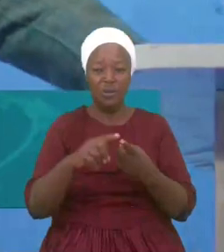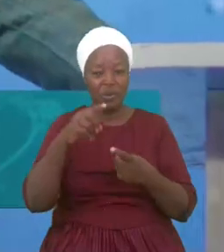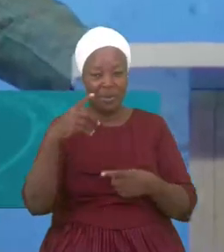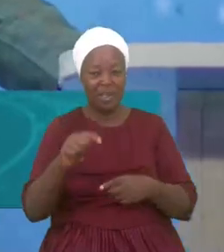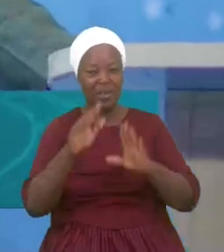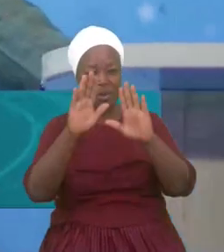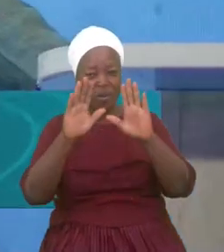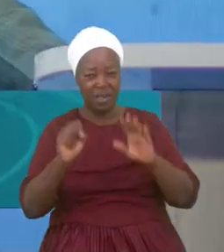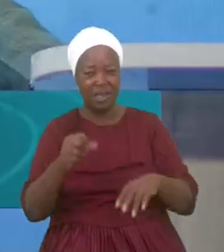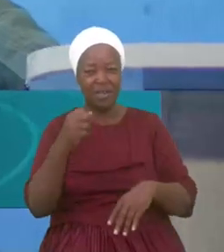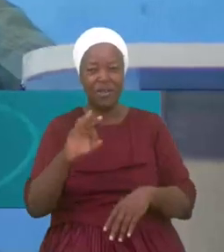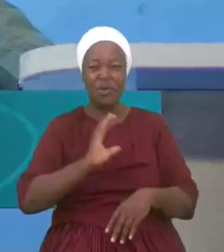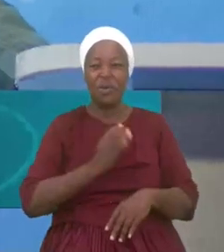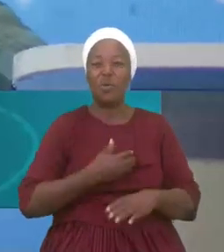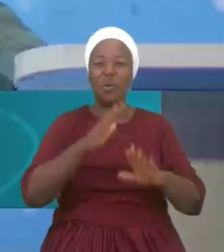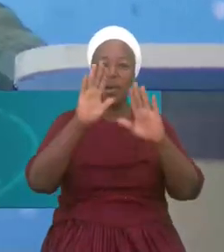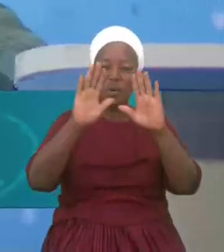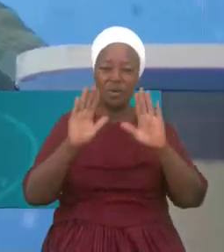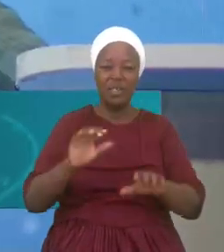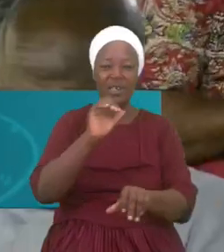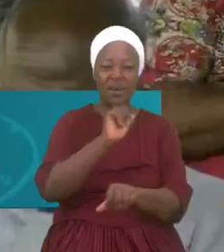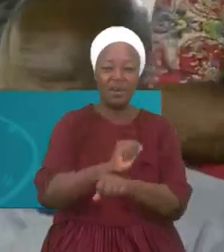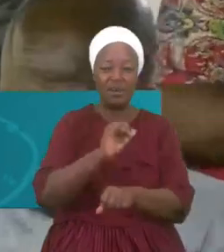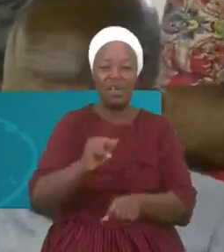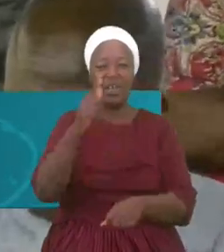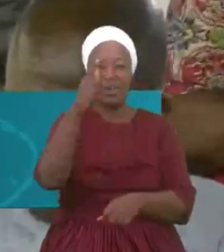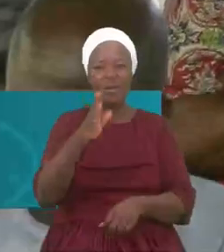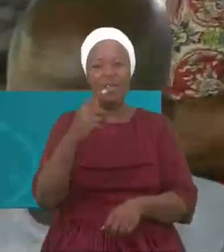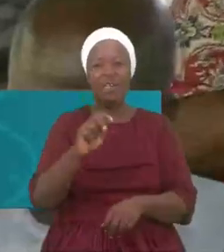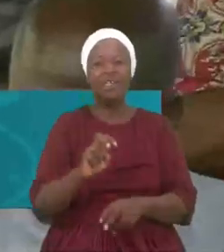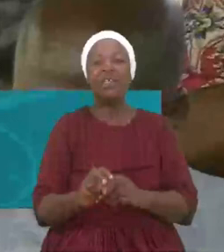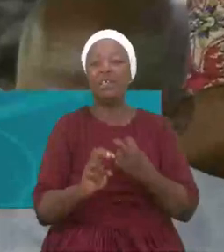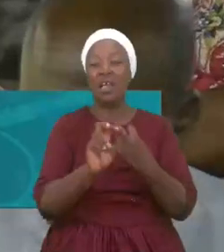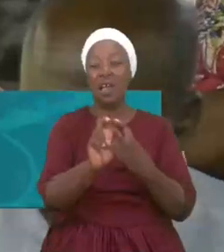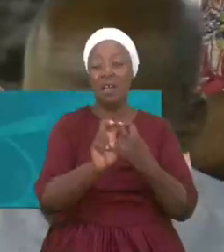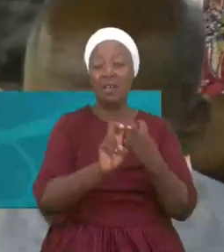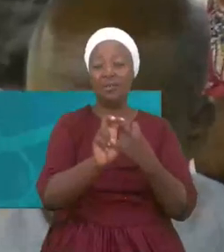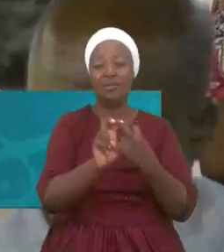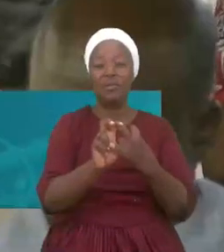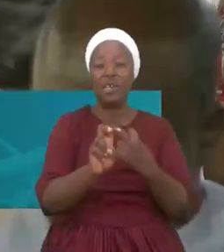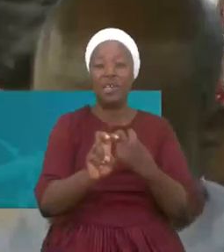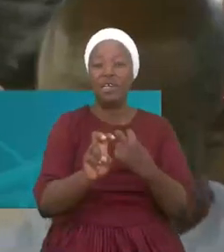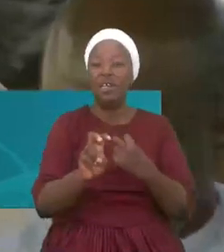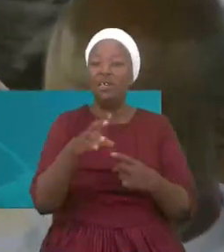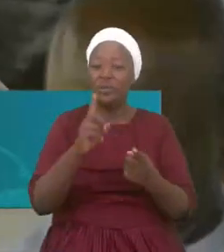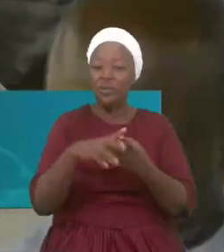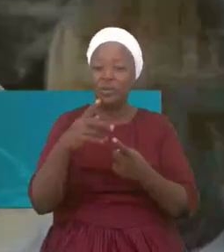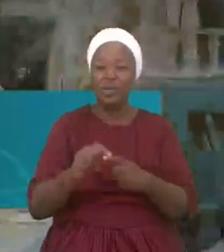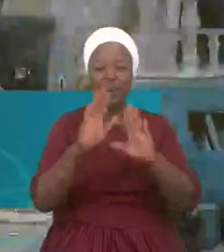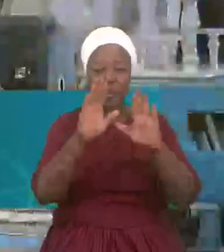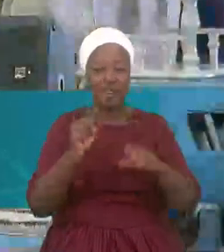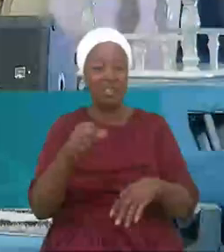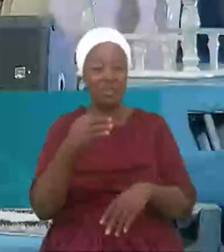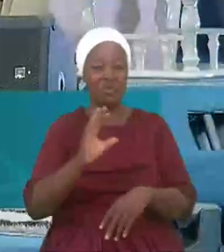prodige de notre Dieu qui fait des miracles la voix au prodige